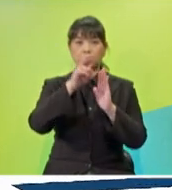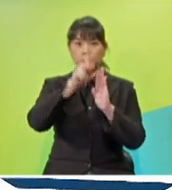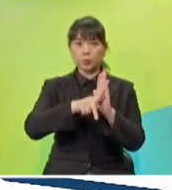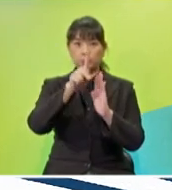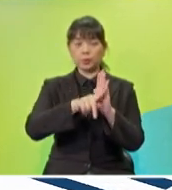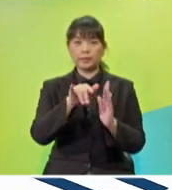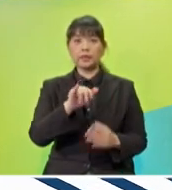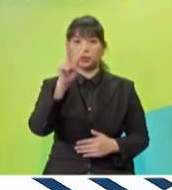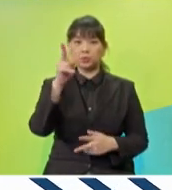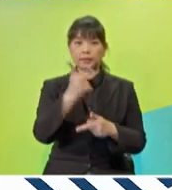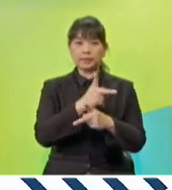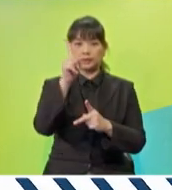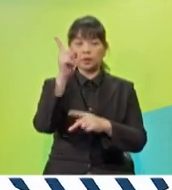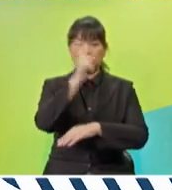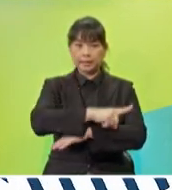sehari